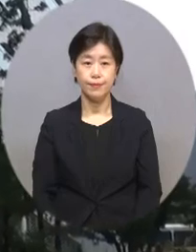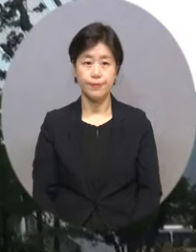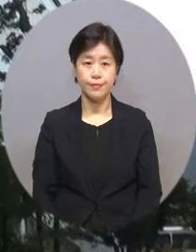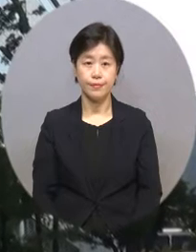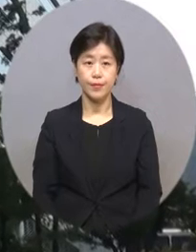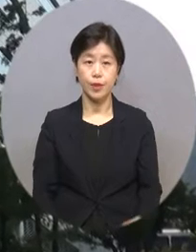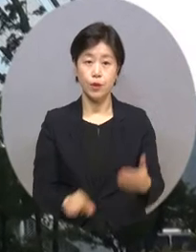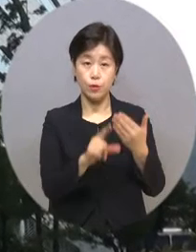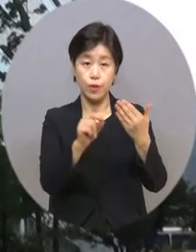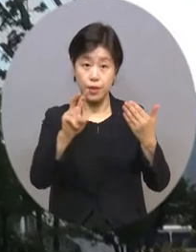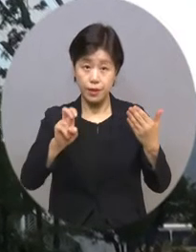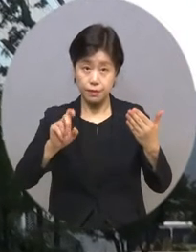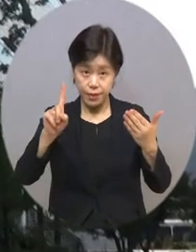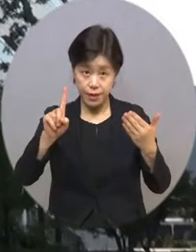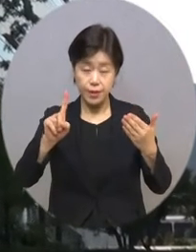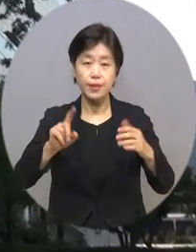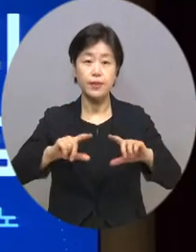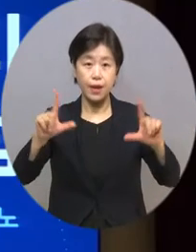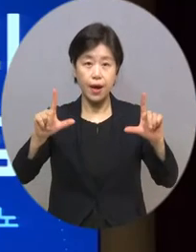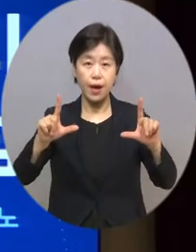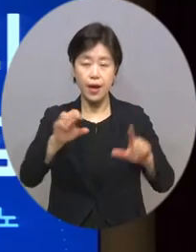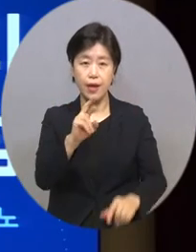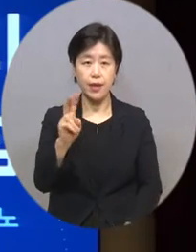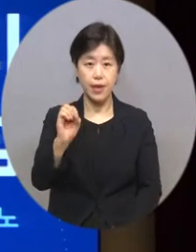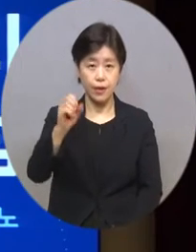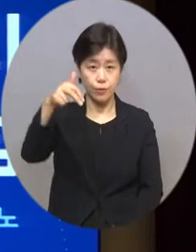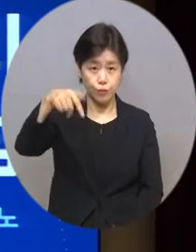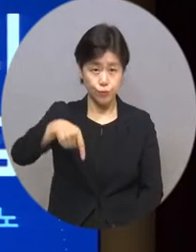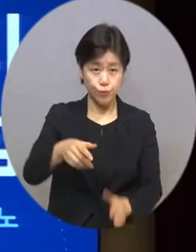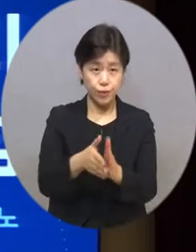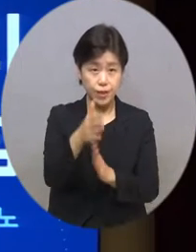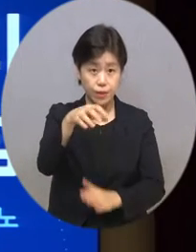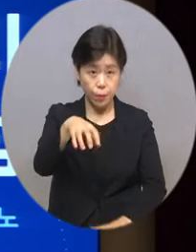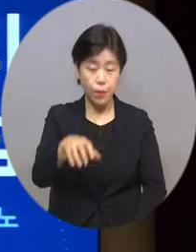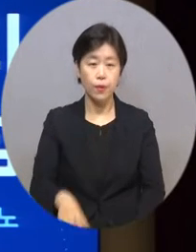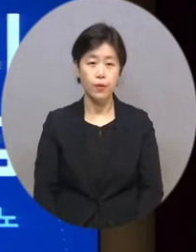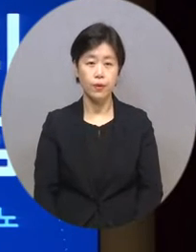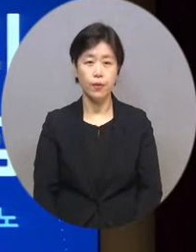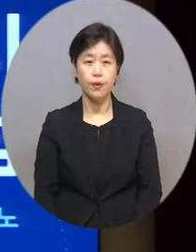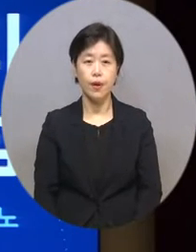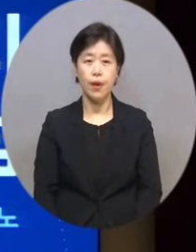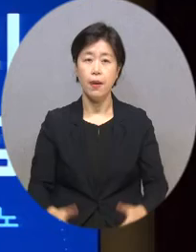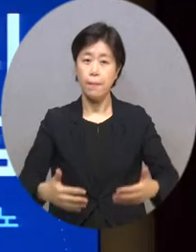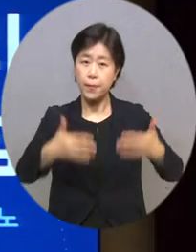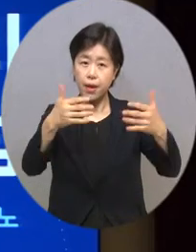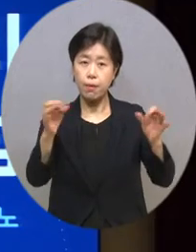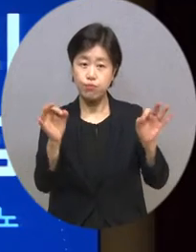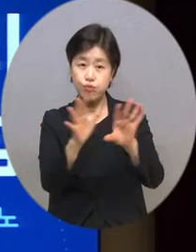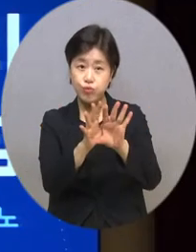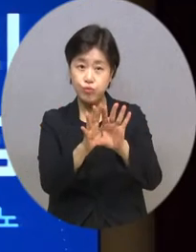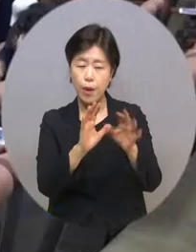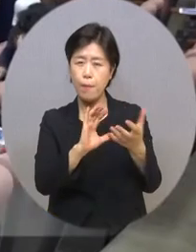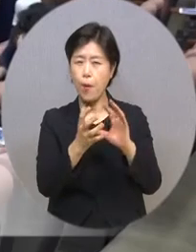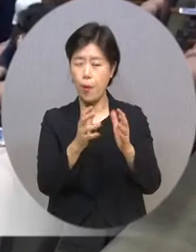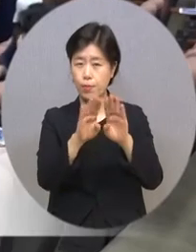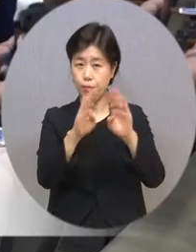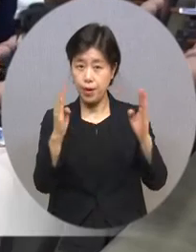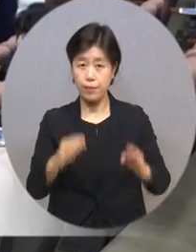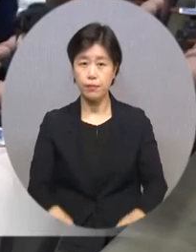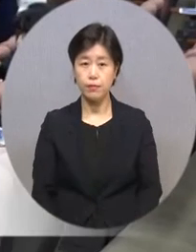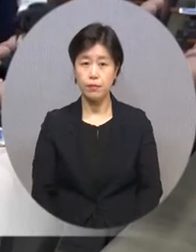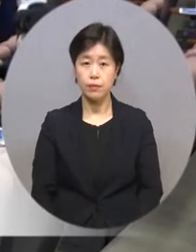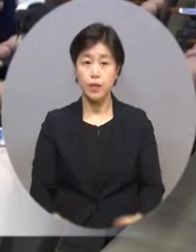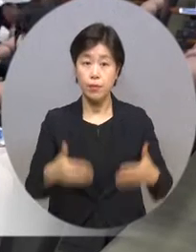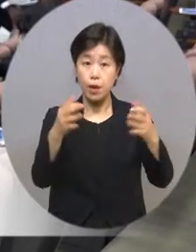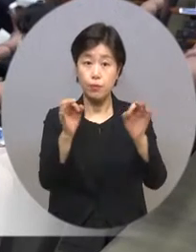지난 21일 양주시는 경기 섬유종합지원센터 대강당에서 배리어프리 포럼을 개최했습니다. 배리어프리